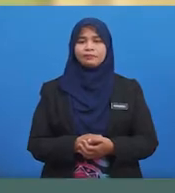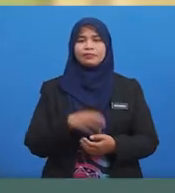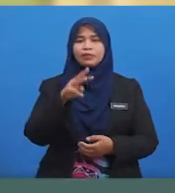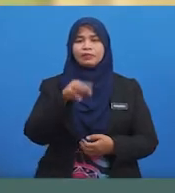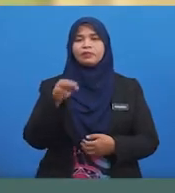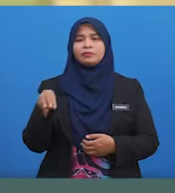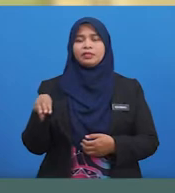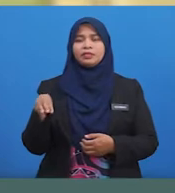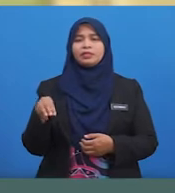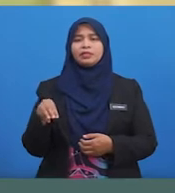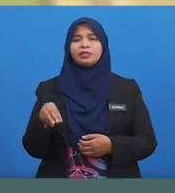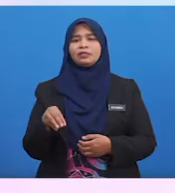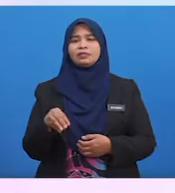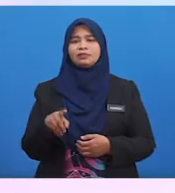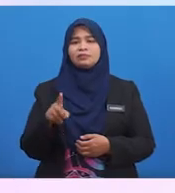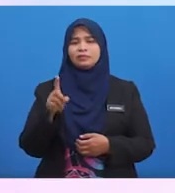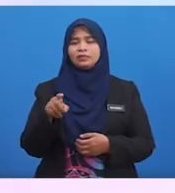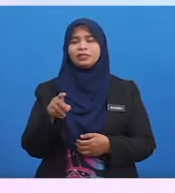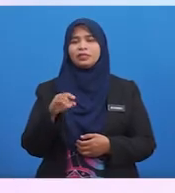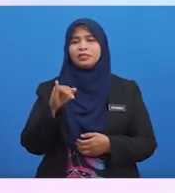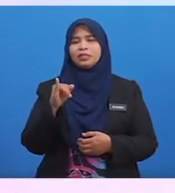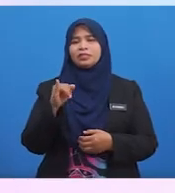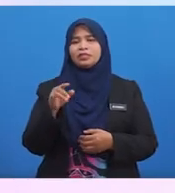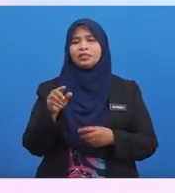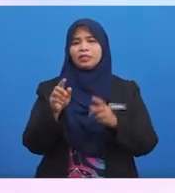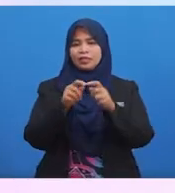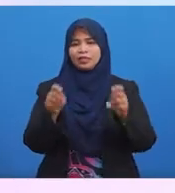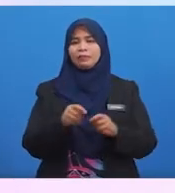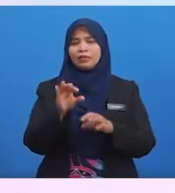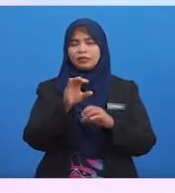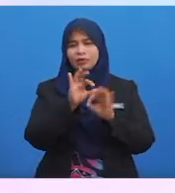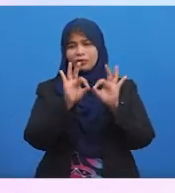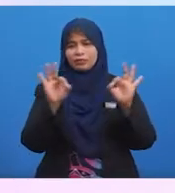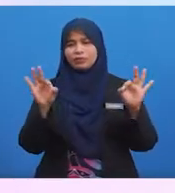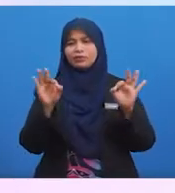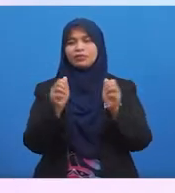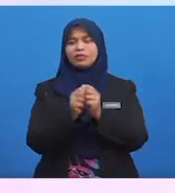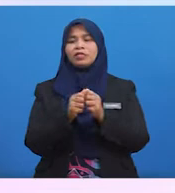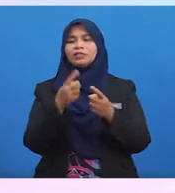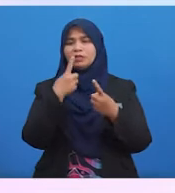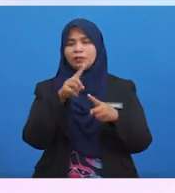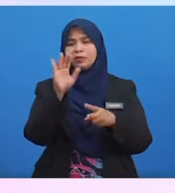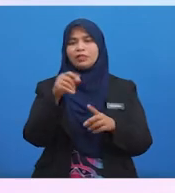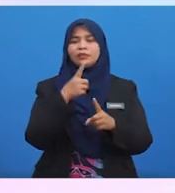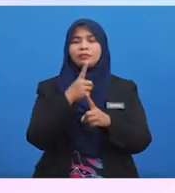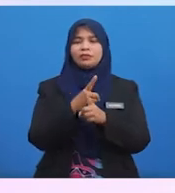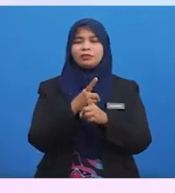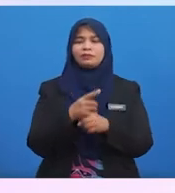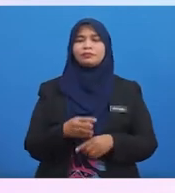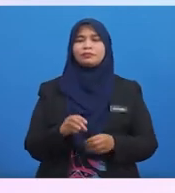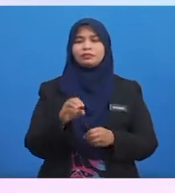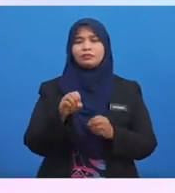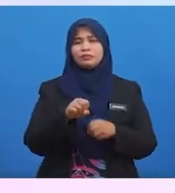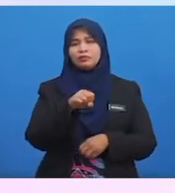murid-murid dikehendaki mengisi tempat kosong dengan jawaban yang betul shalat